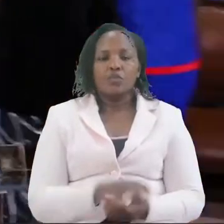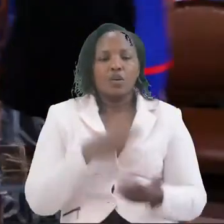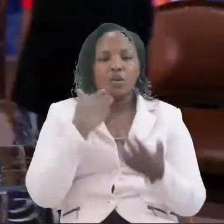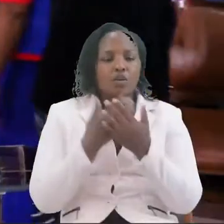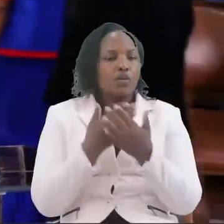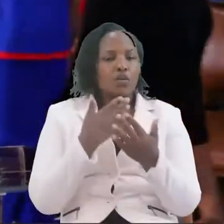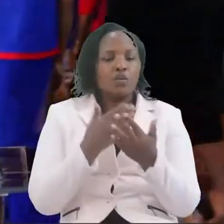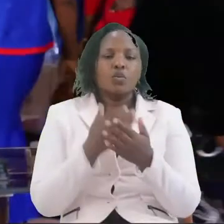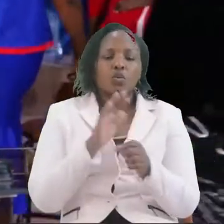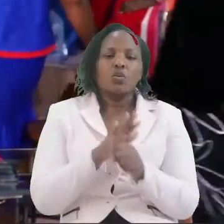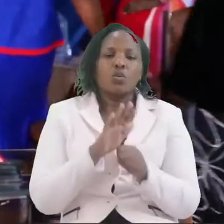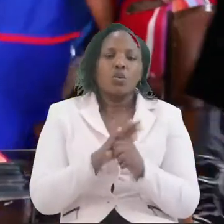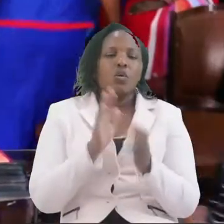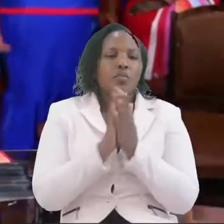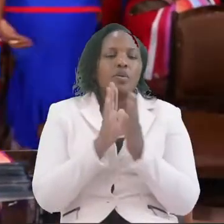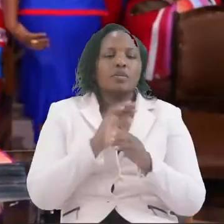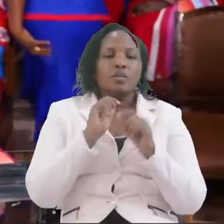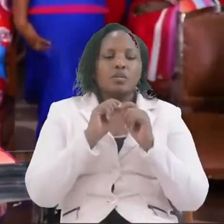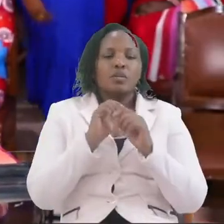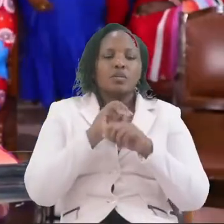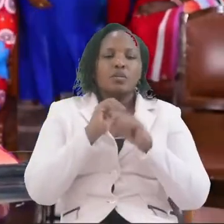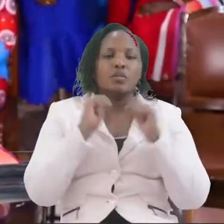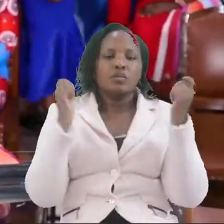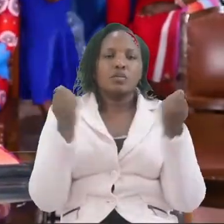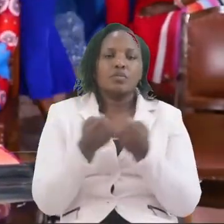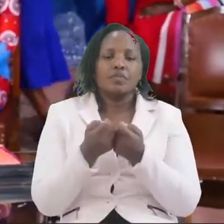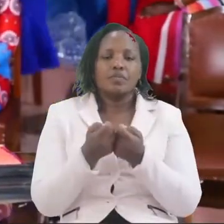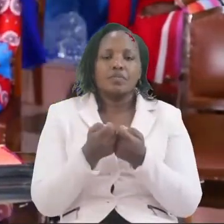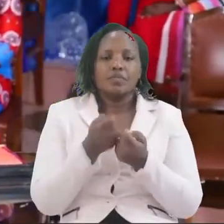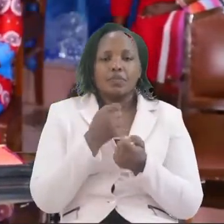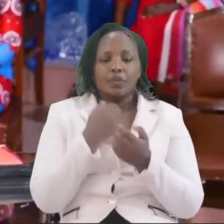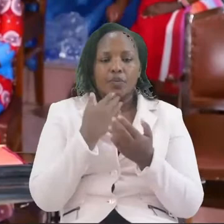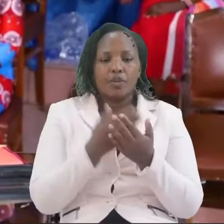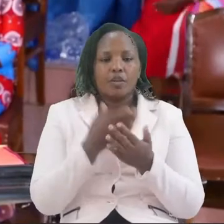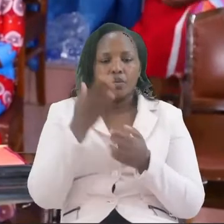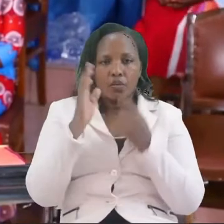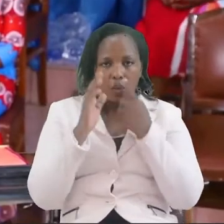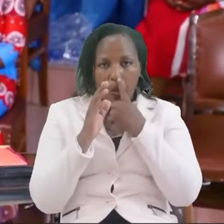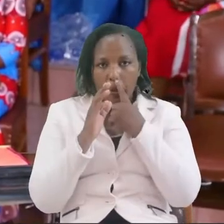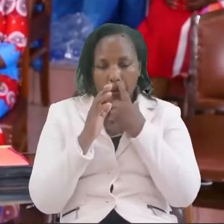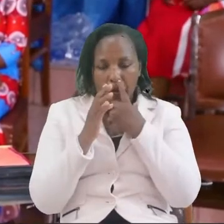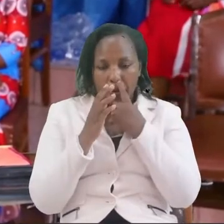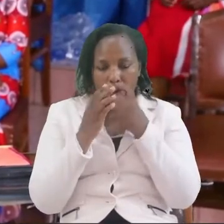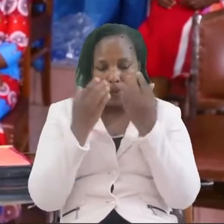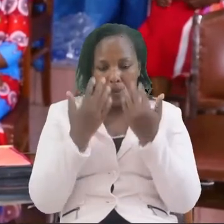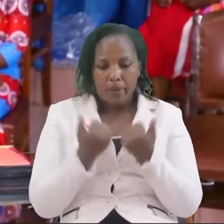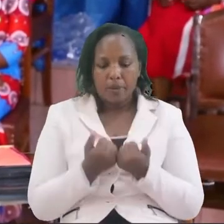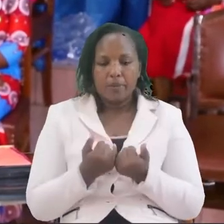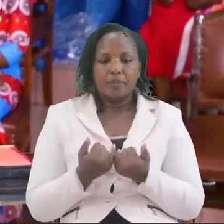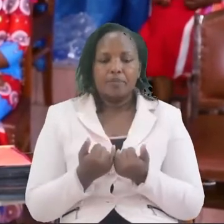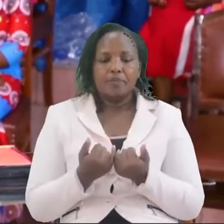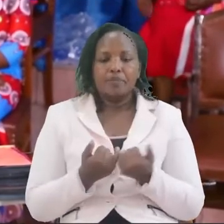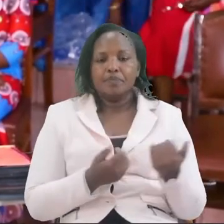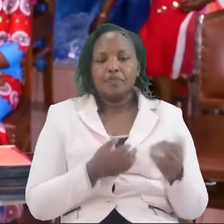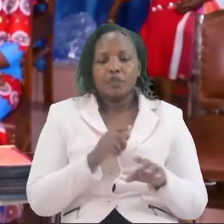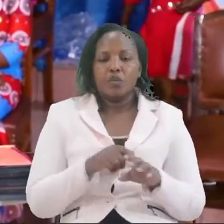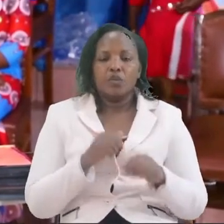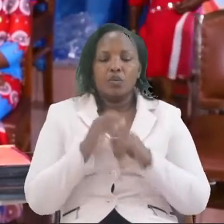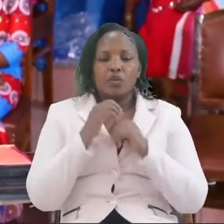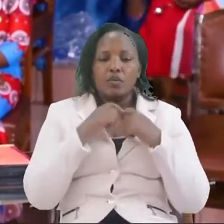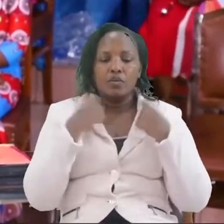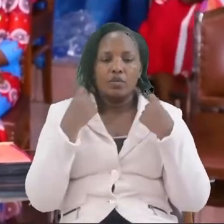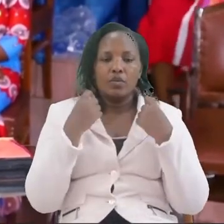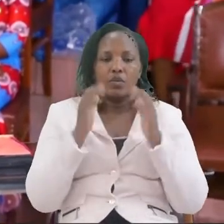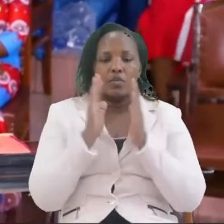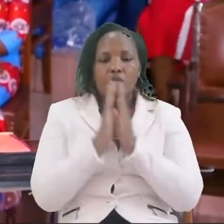Asanteni sana kikundi cha kusifu na kuabudu. Tunamshukuru Mungu. Kwa sasa tutamuita mchungaji